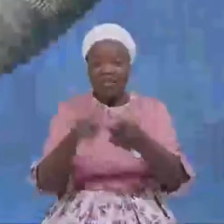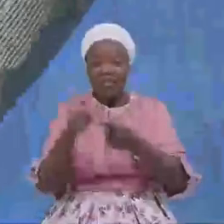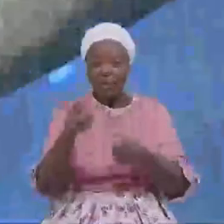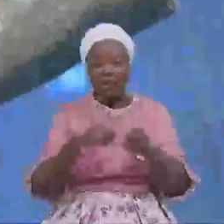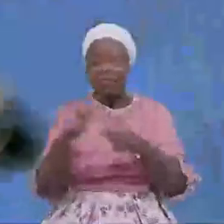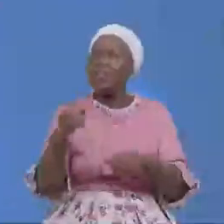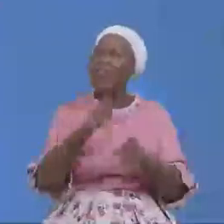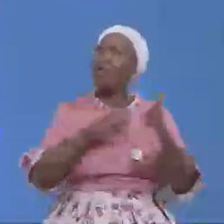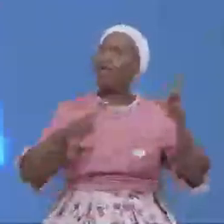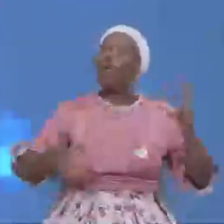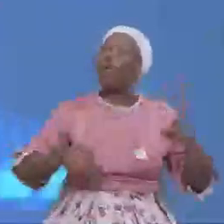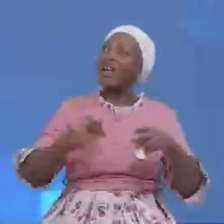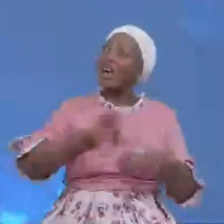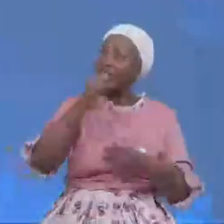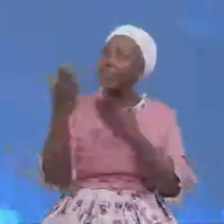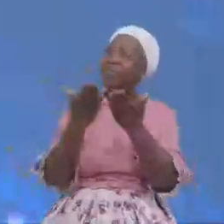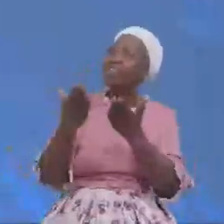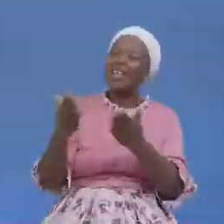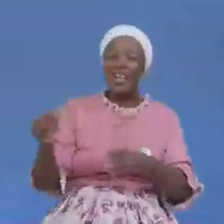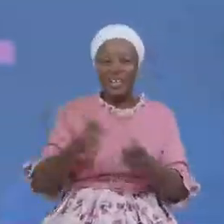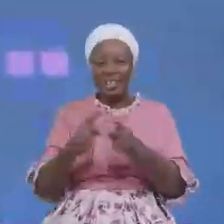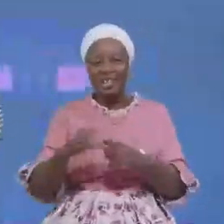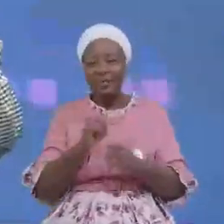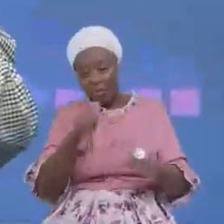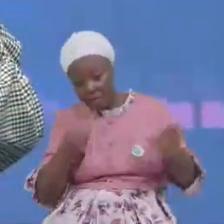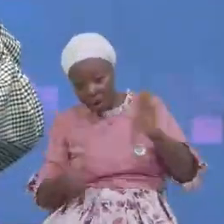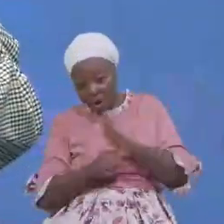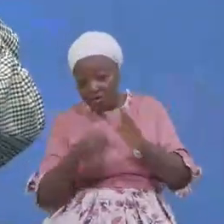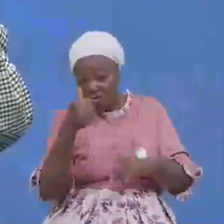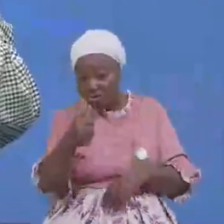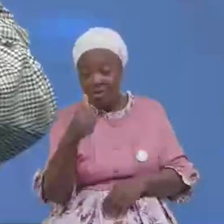diras, Seigneur, je suis là. Si tu te caches